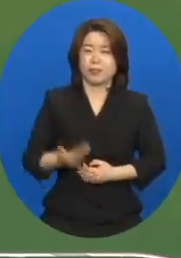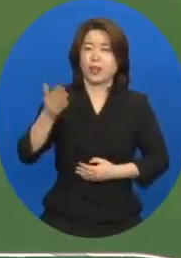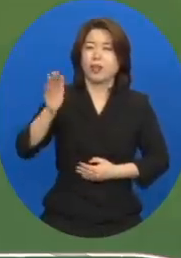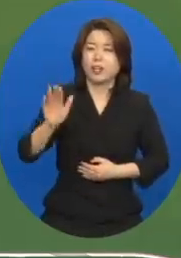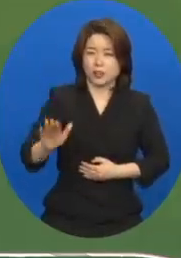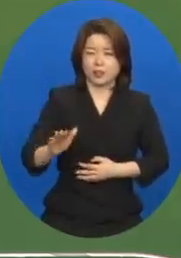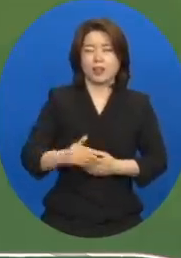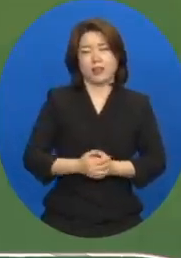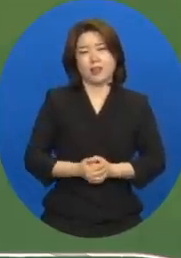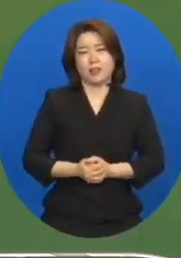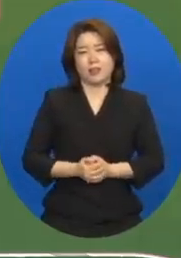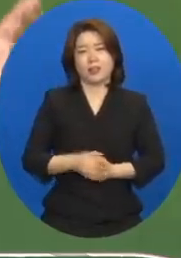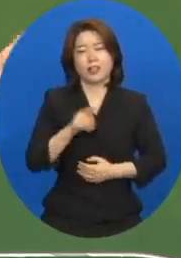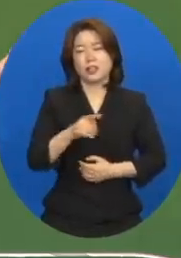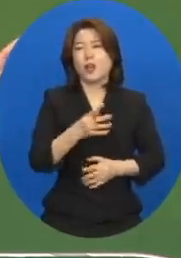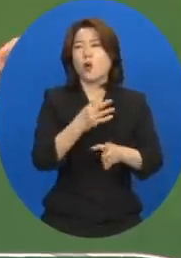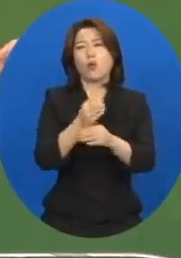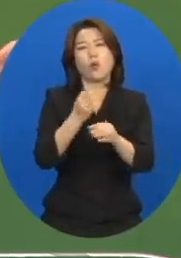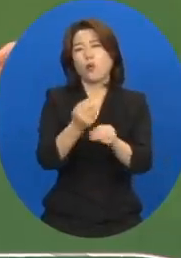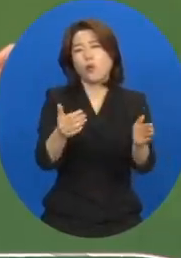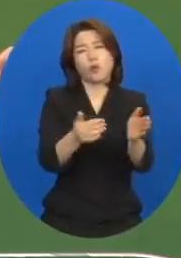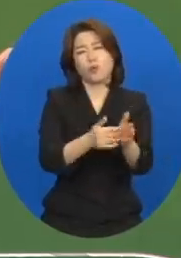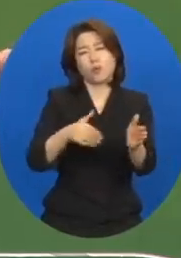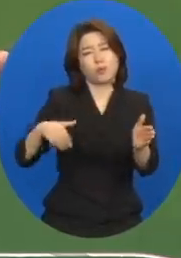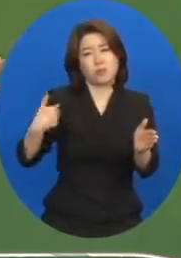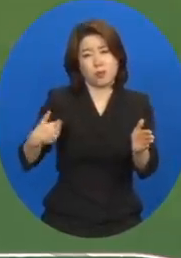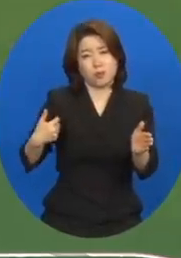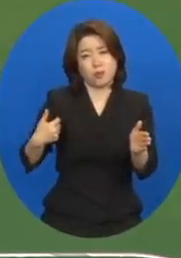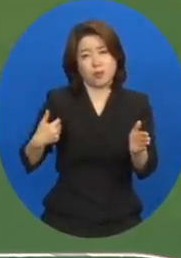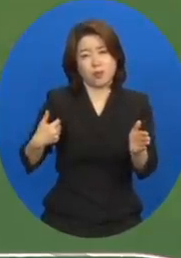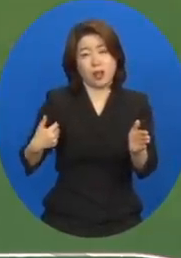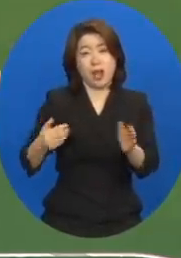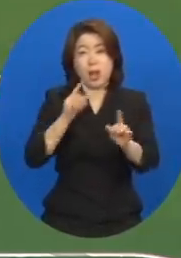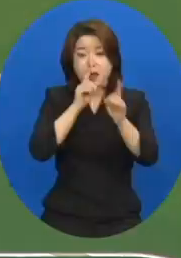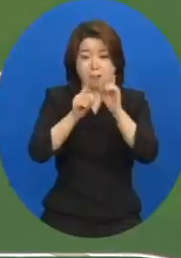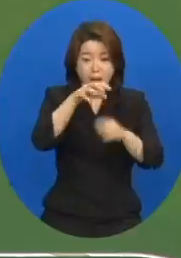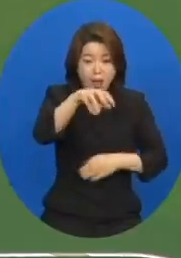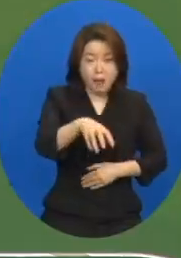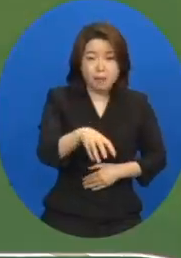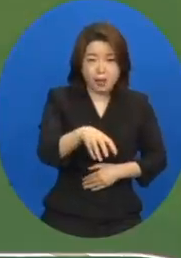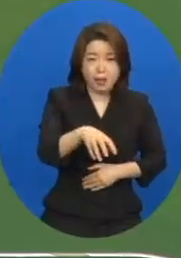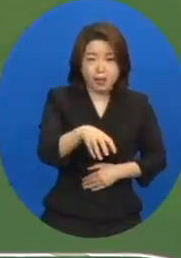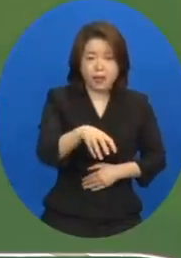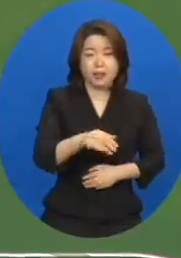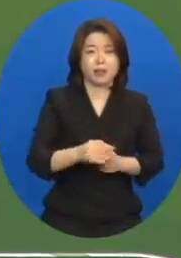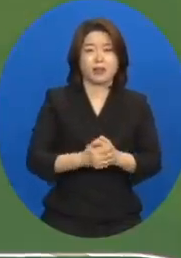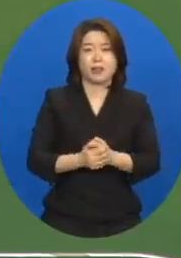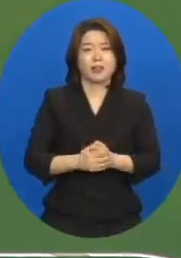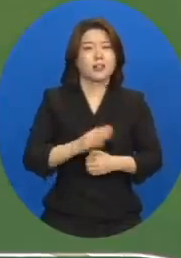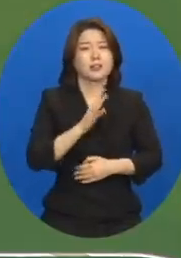그런데 이게 언제 끝날지 모를 말씀 앞에서는